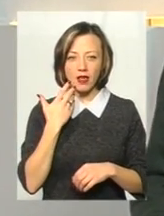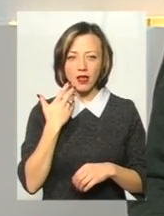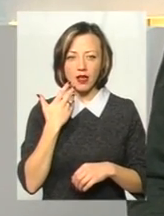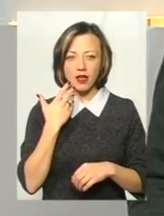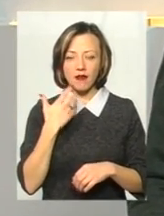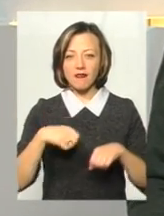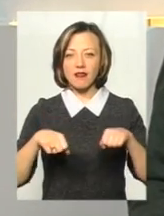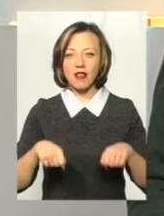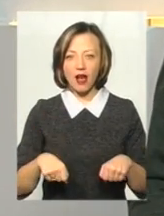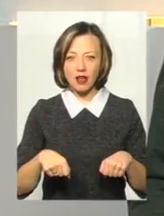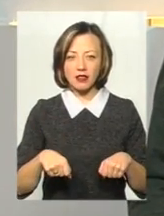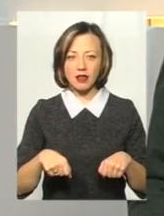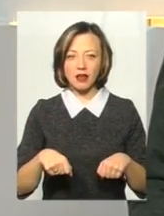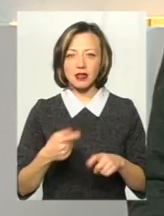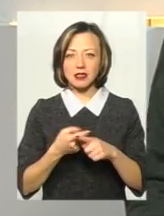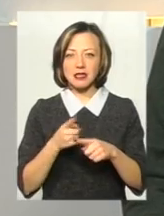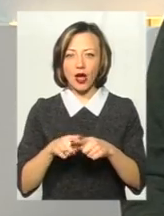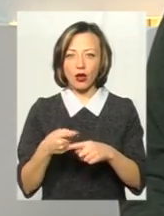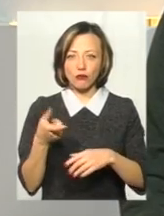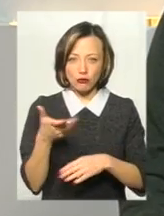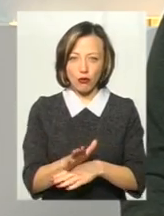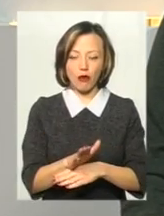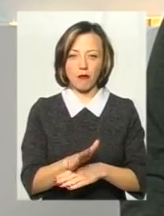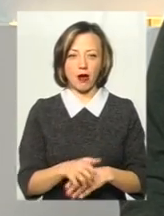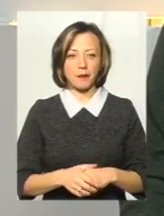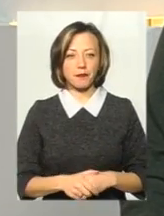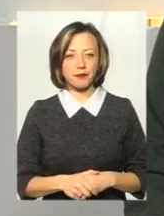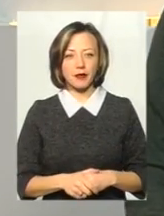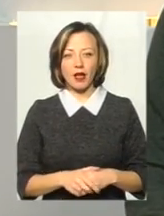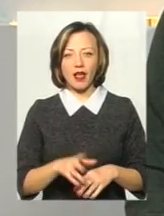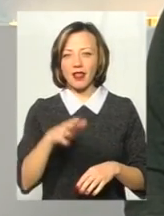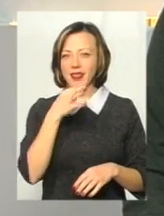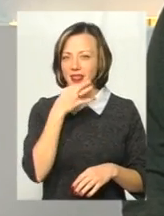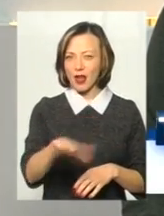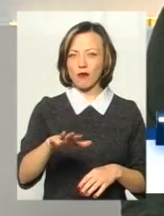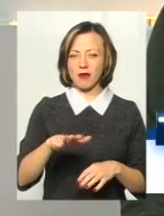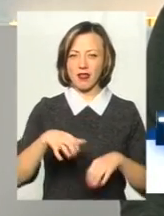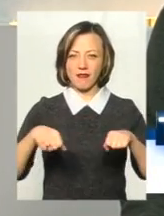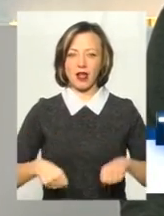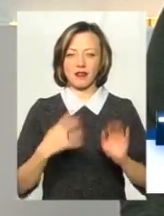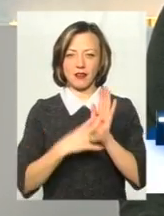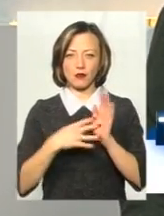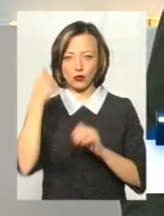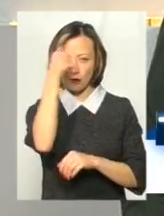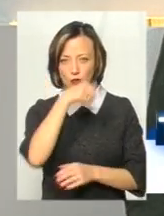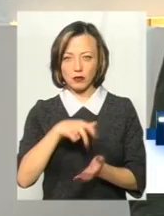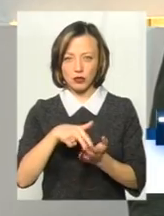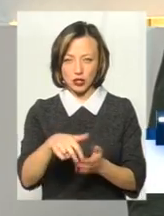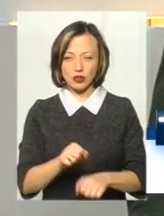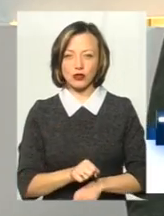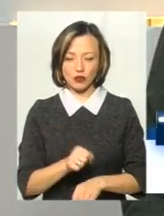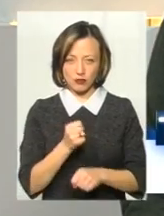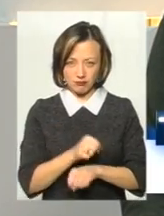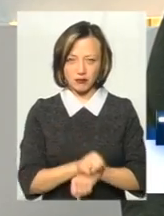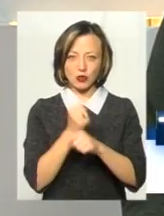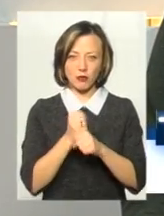коли влада над ним дохла. Понимаєте? От не любили владу в 90-му році, пішли і зробили свою